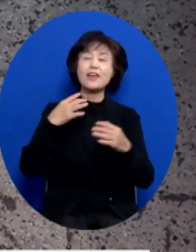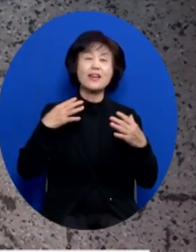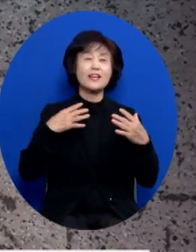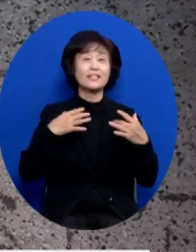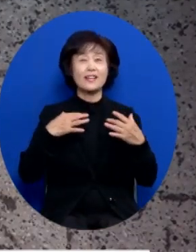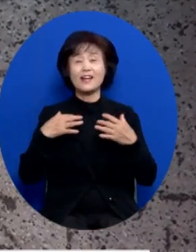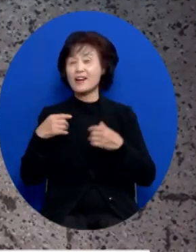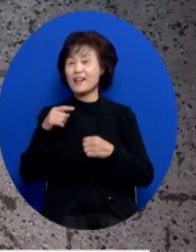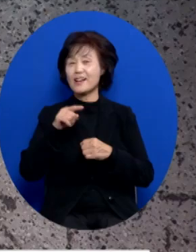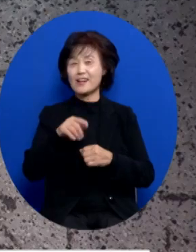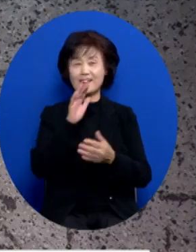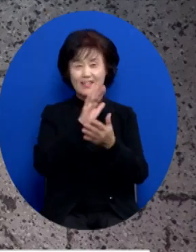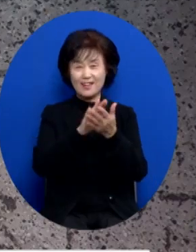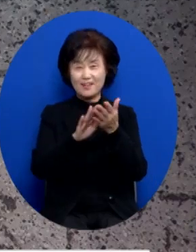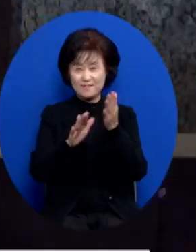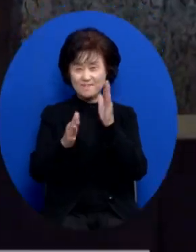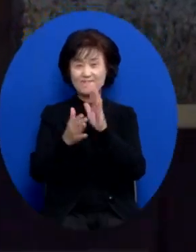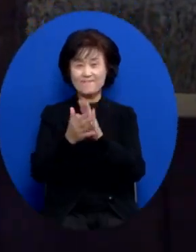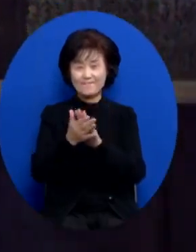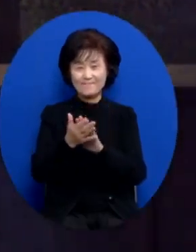것 없나니